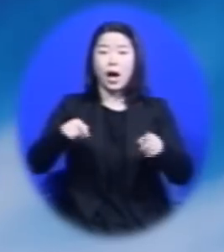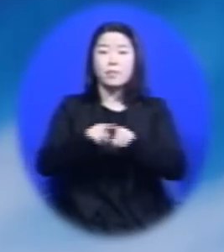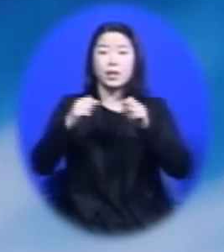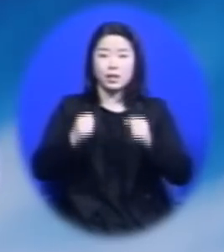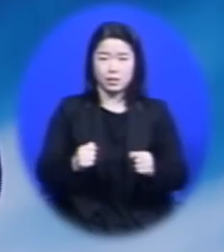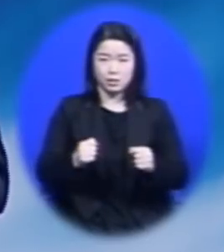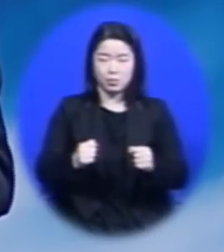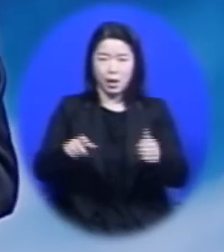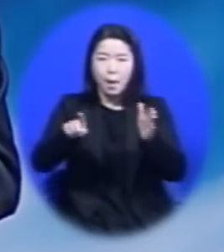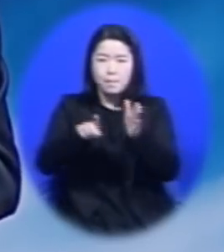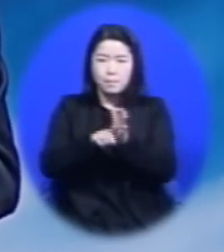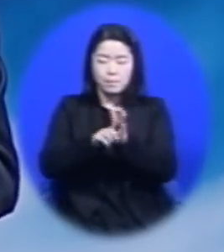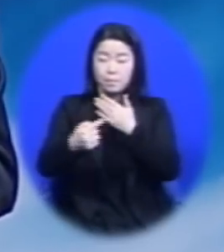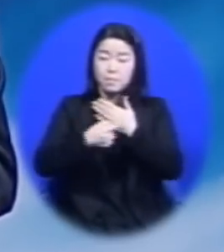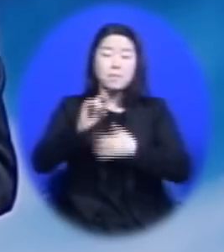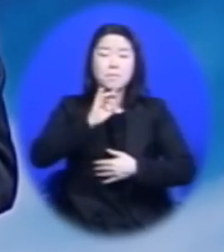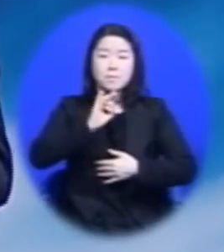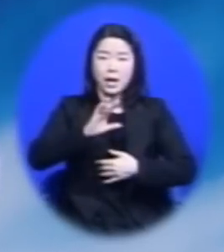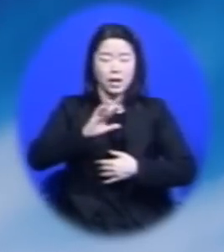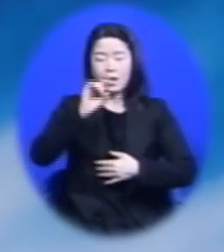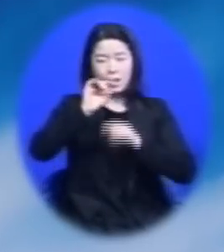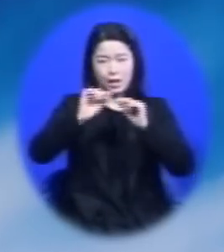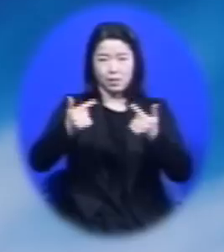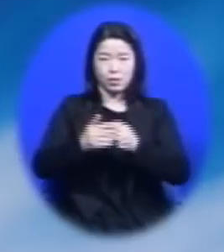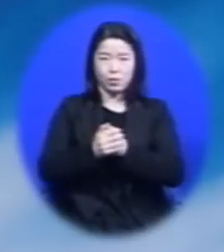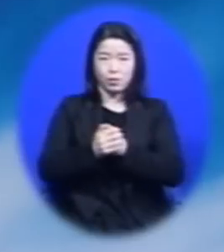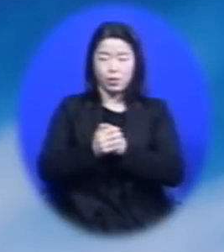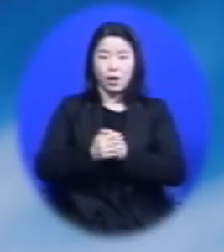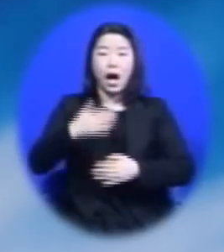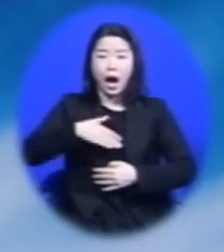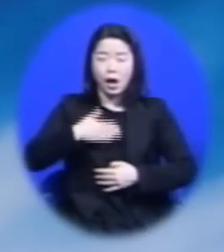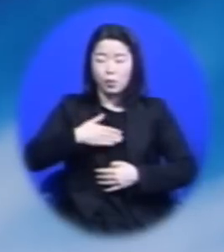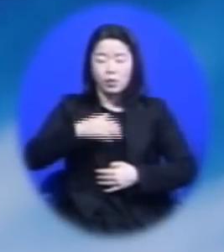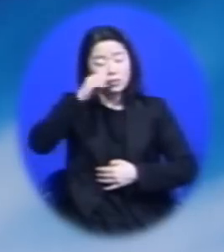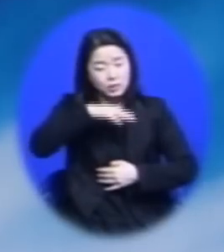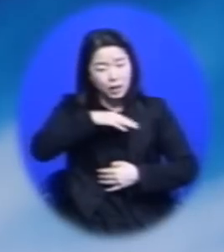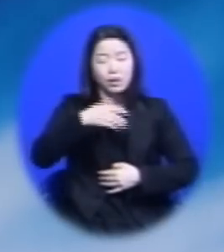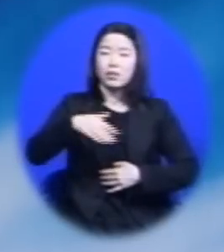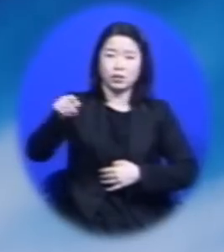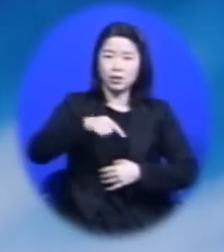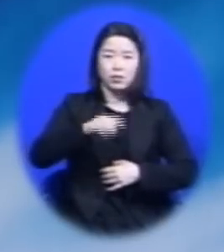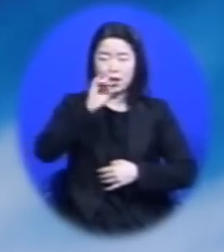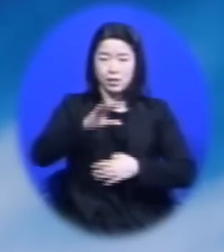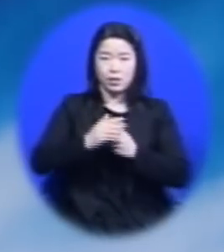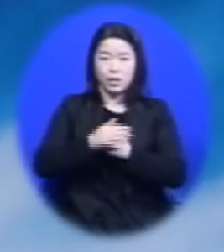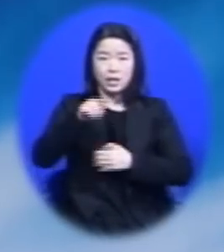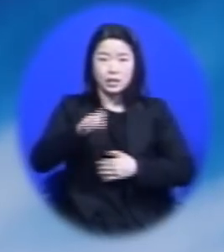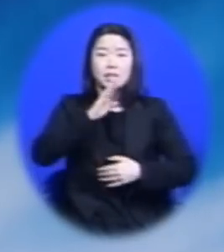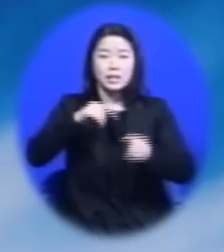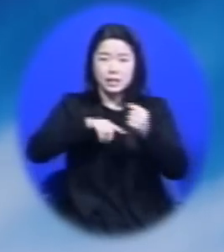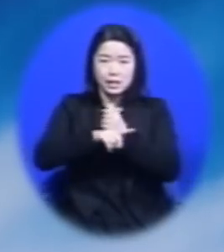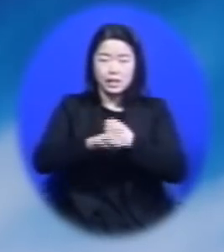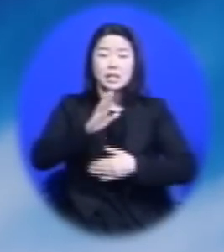그냥 믿는 척 할 문제가 아닙니다 알고 지나가기만 할 문제도 아닙니다이 진리를